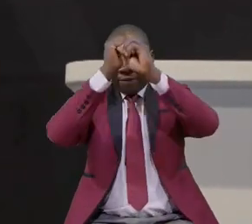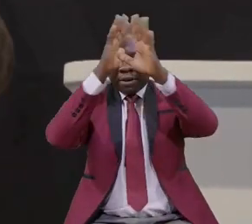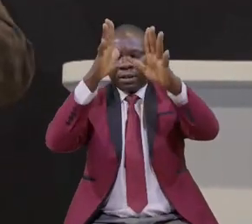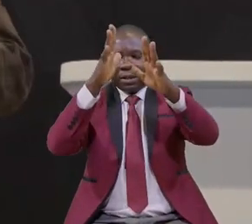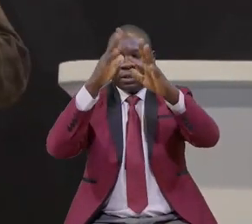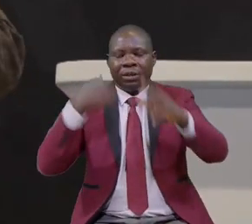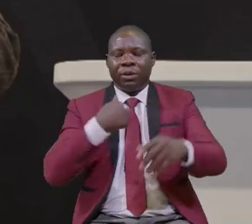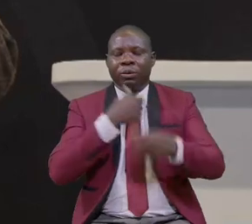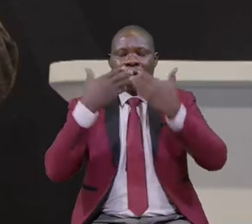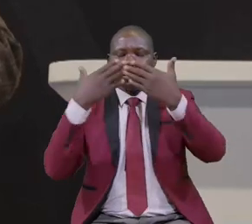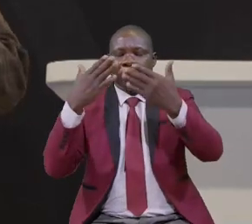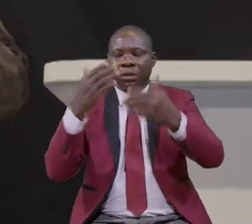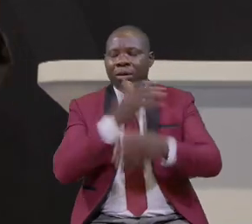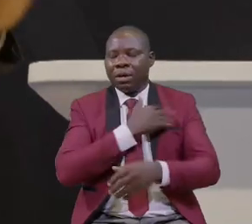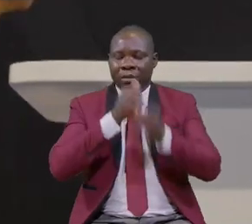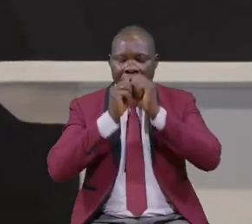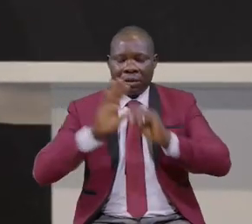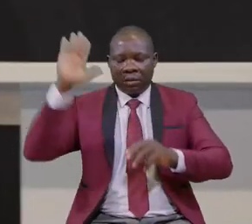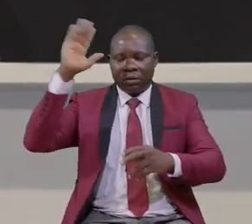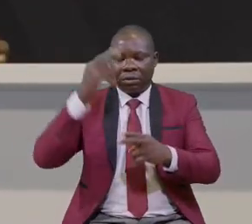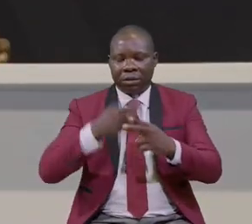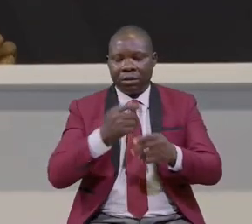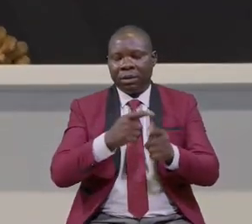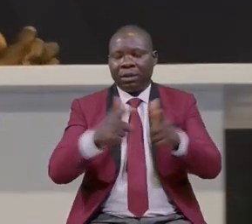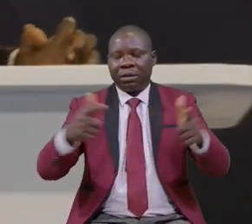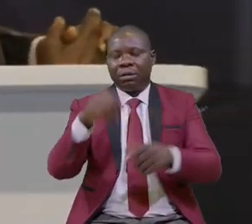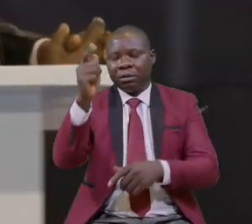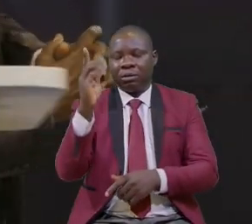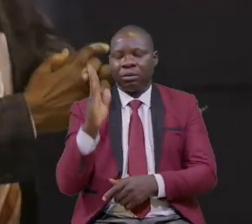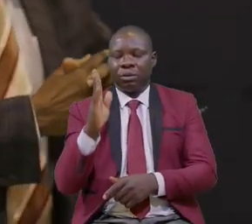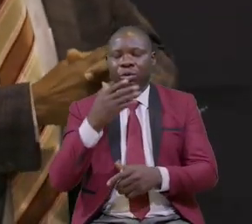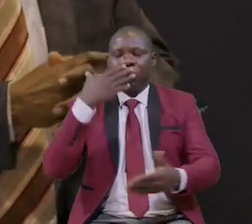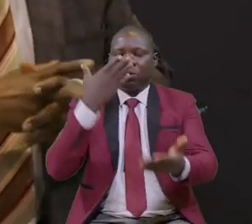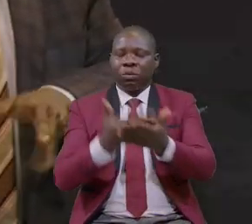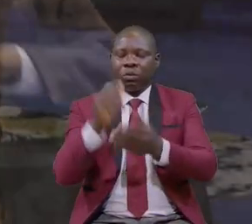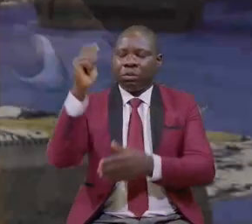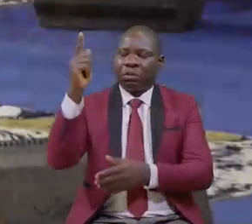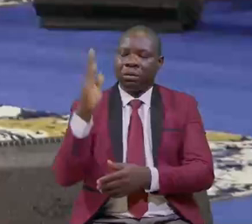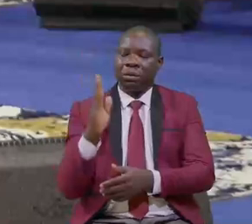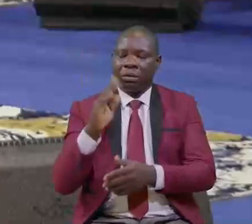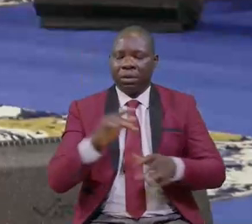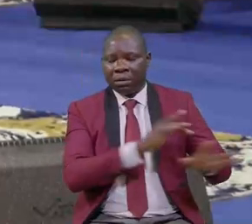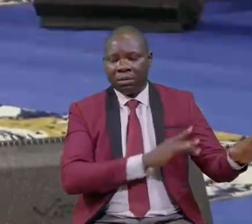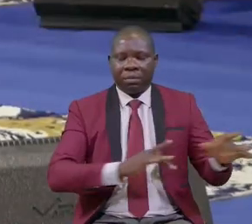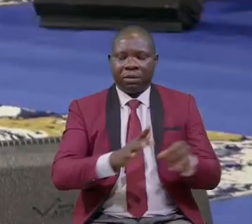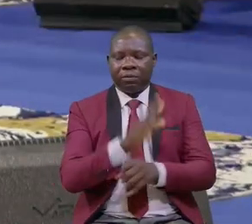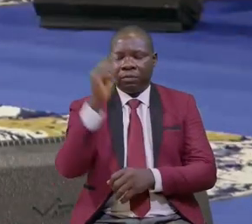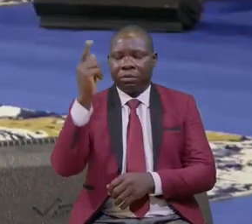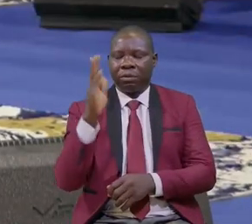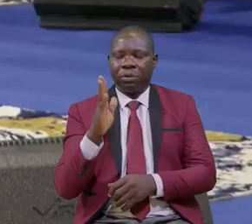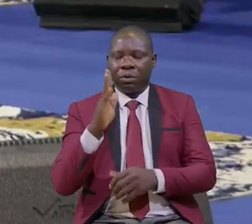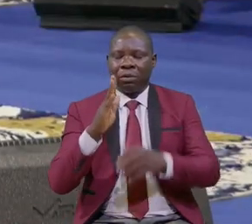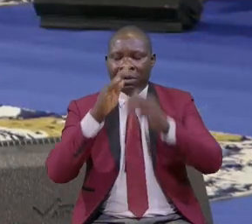Père, nous te remercions, nous bénissons ton nom. Grand Dieu, bon Dieu, Dieu miséricordieux,